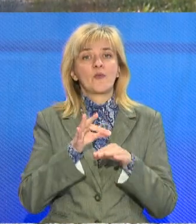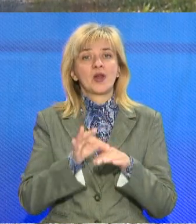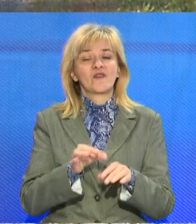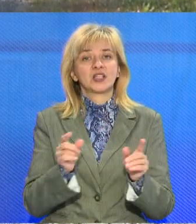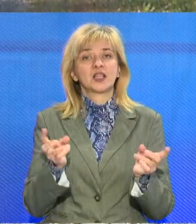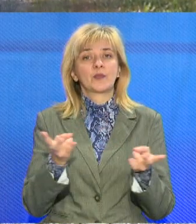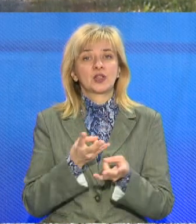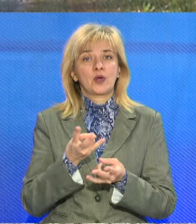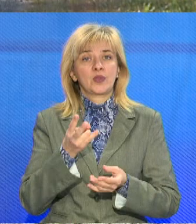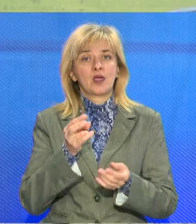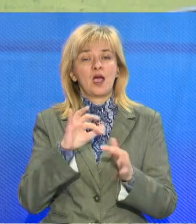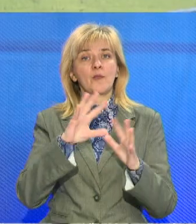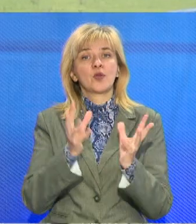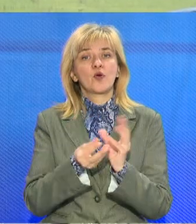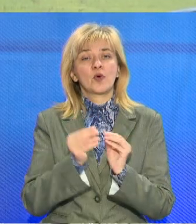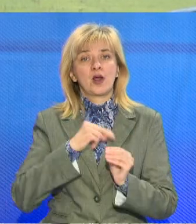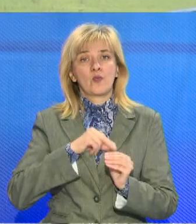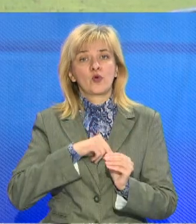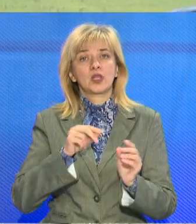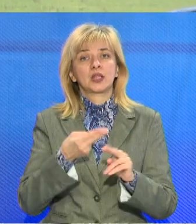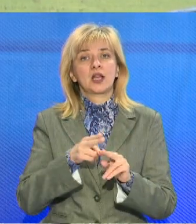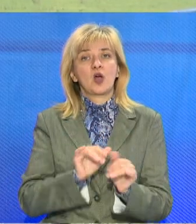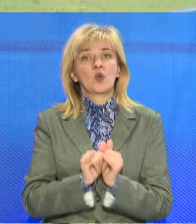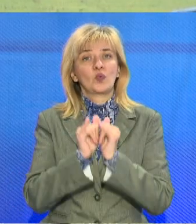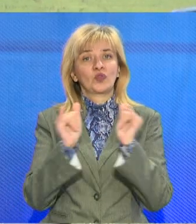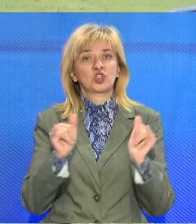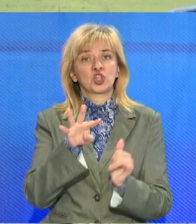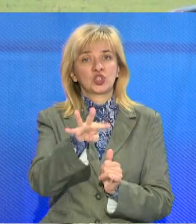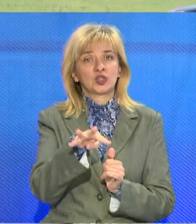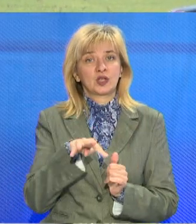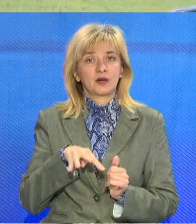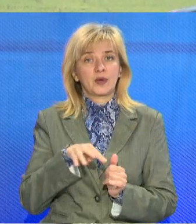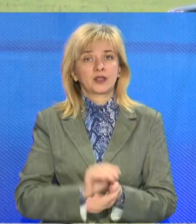для поширения дорожного полотна до четырех полос и замены асфальтового покрытия.